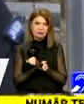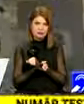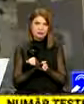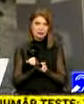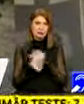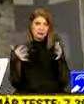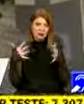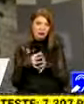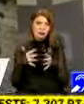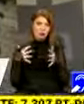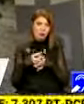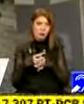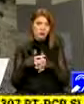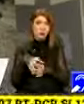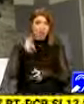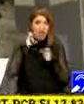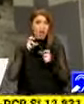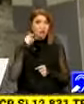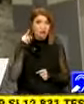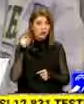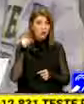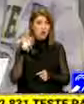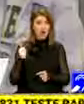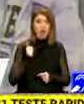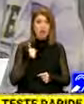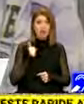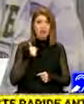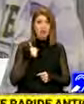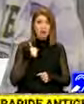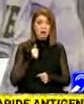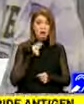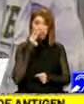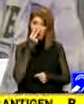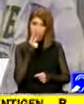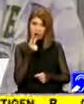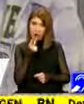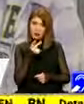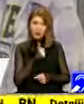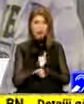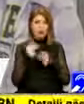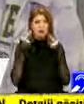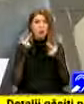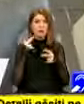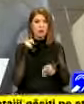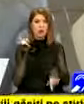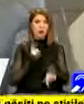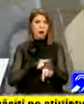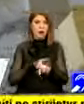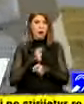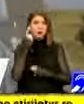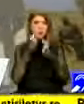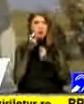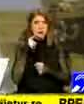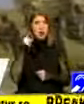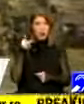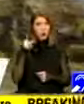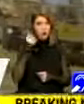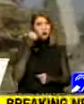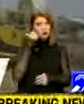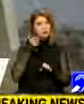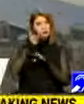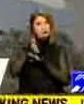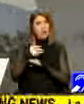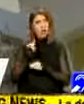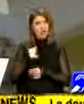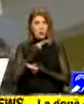atâta război. În fotografiile sale, jandarmul Buzoian a surprins cele mai semnificative momente din experiența afgană, pe care acum